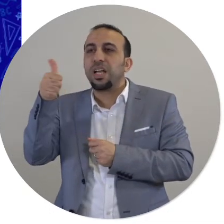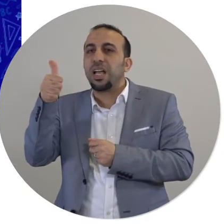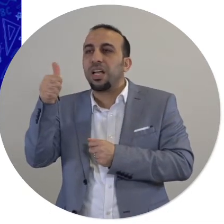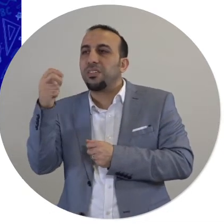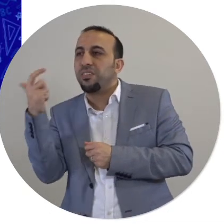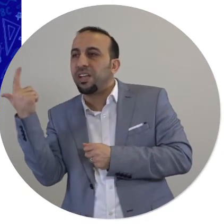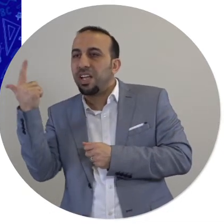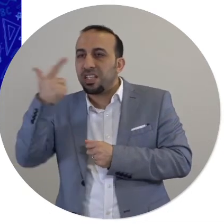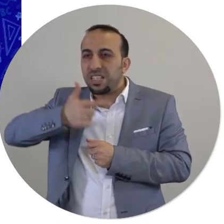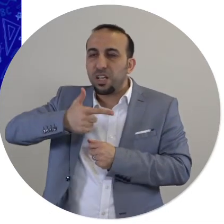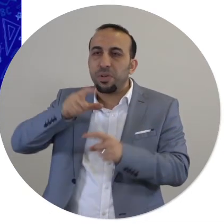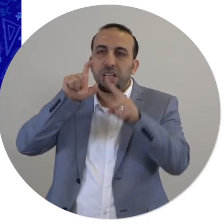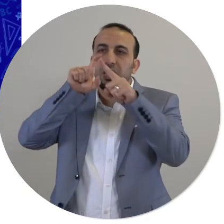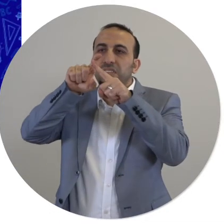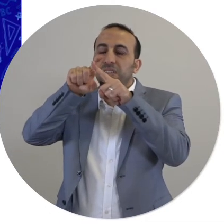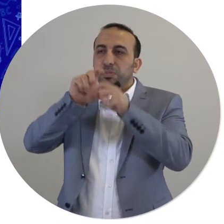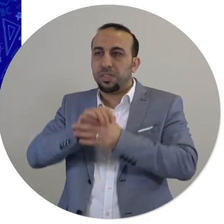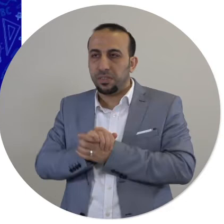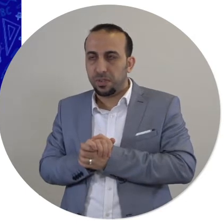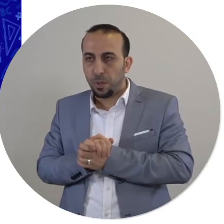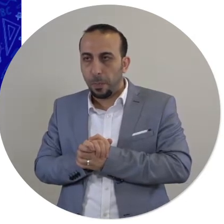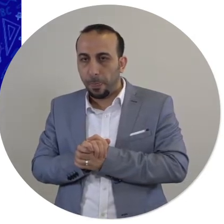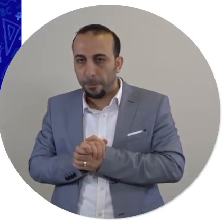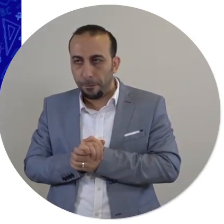و70% تمثلها الدائرة البيانية ألف.